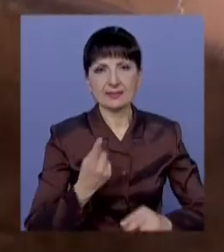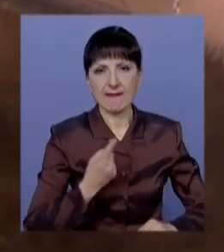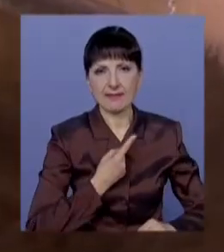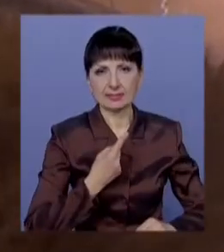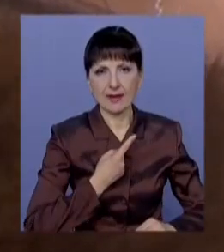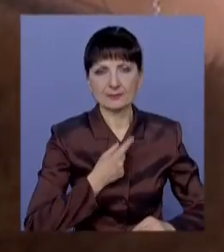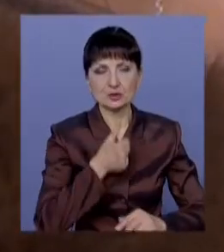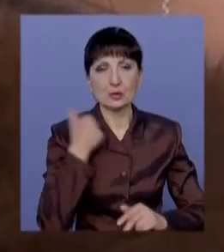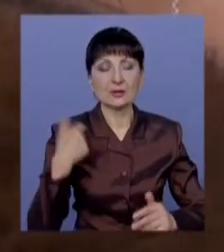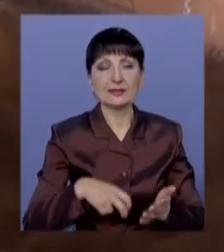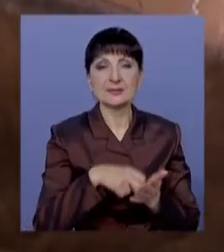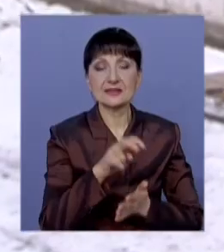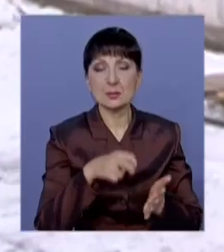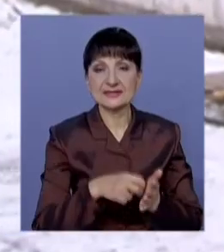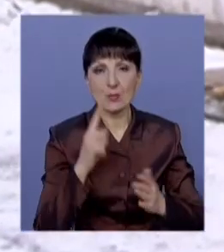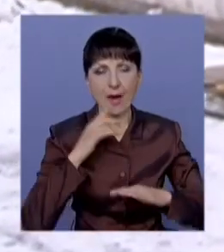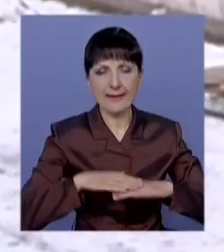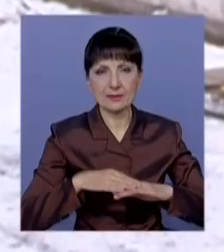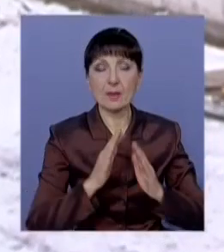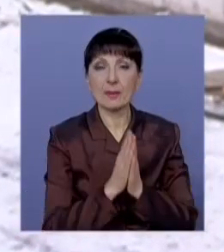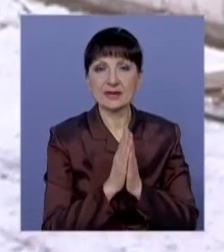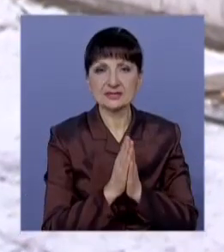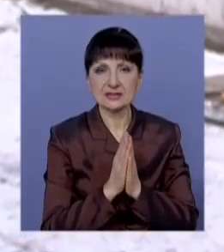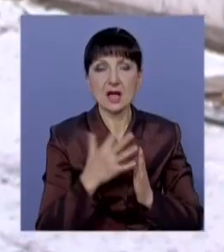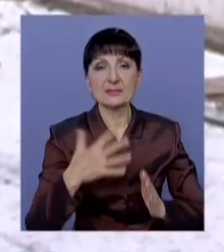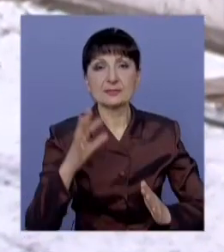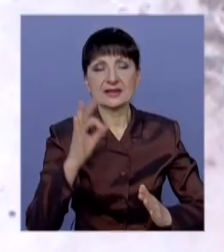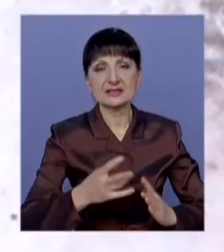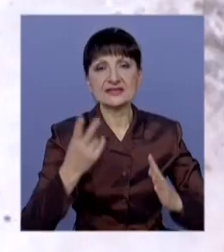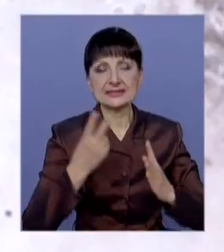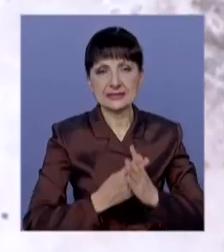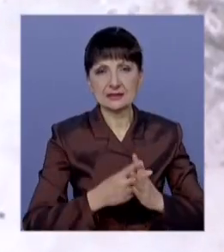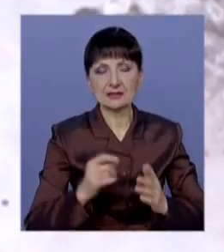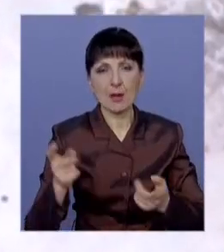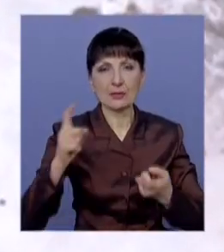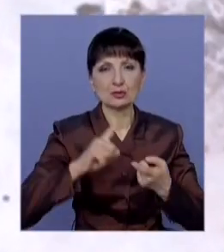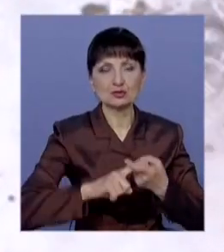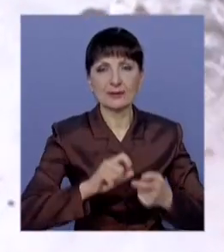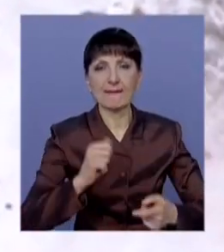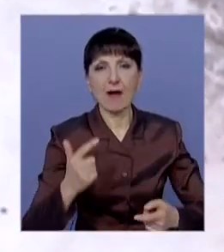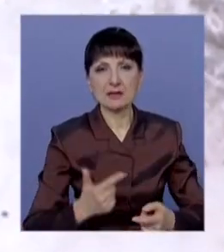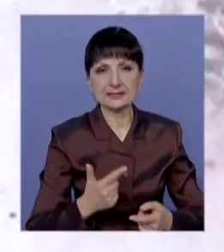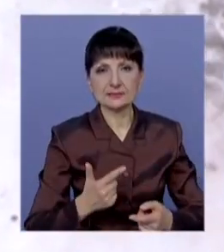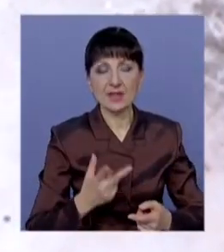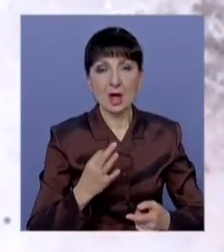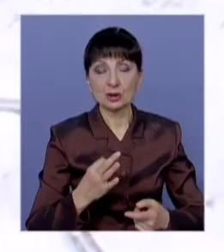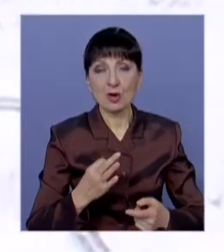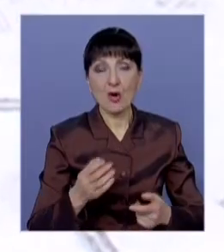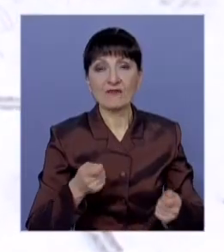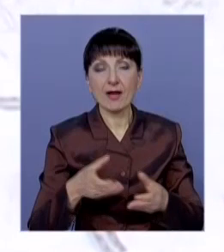прошлом году она написала письмо акиму города и попросила 50% скидку на подключение к голубому топливу. Но местным